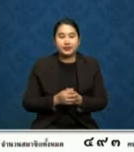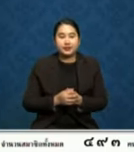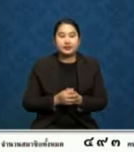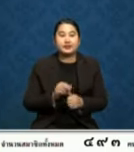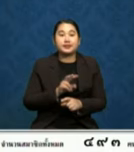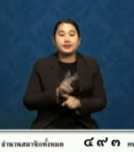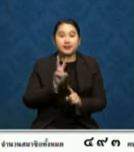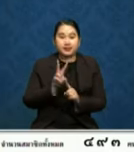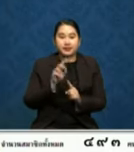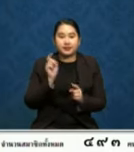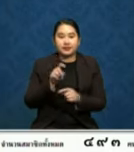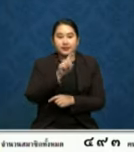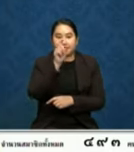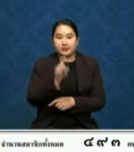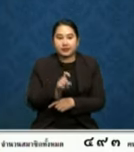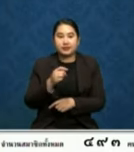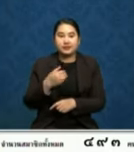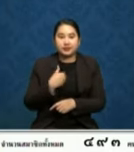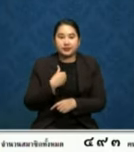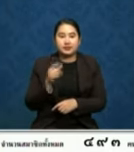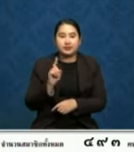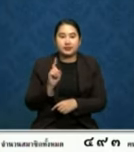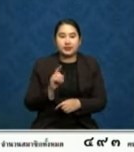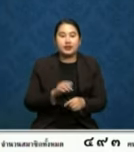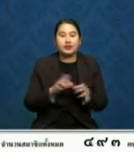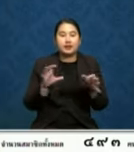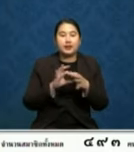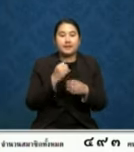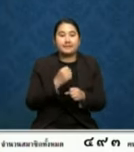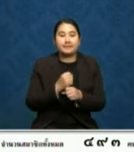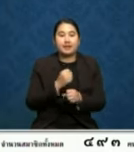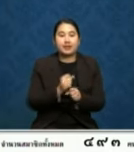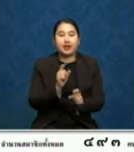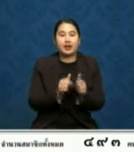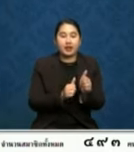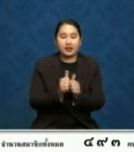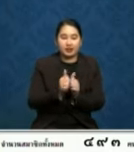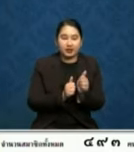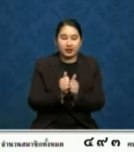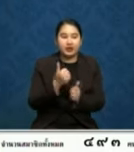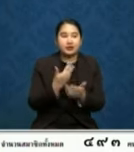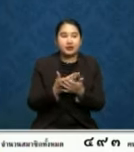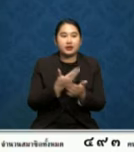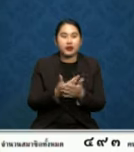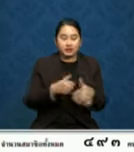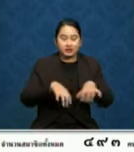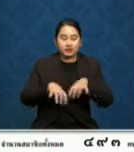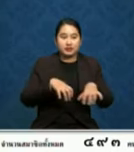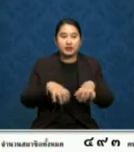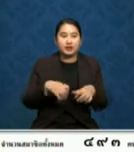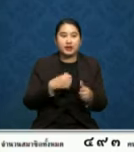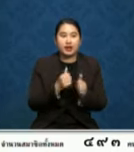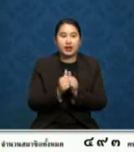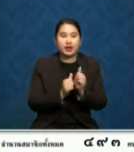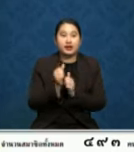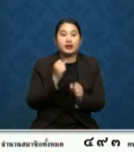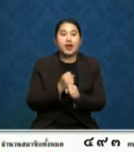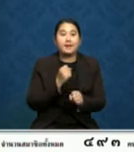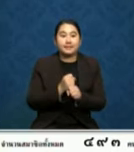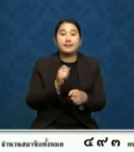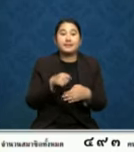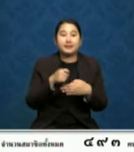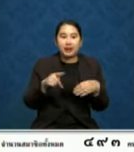2นะคะก็จะเป็นการตั้งข้อสังเกตนะคะในเรื่องของการประกวดราคาการจัดทำแพลตฟอร์มดังกล่าวค่ะท่านประธานในปี